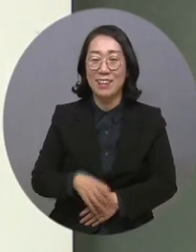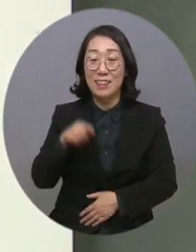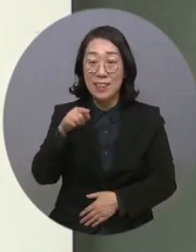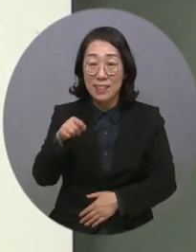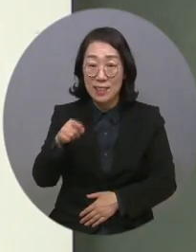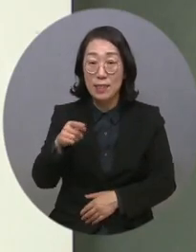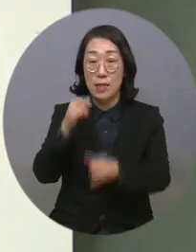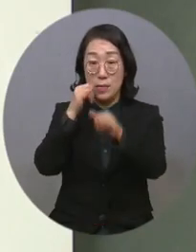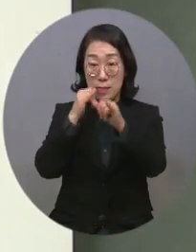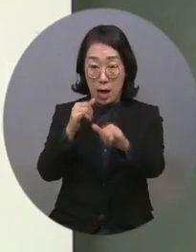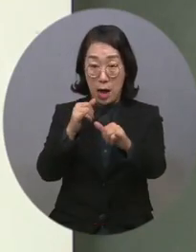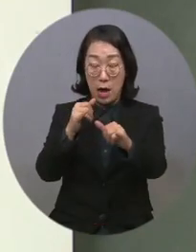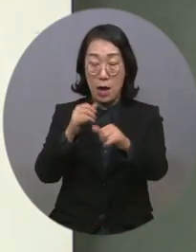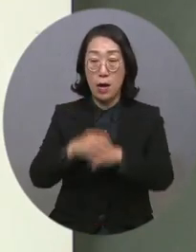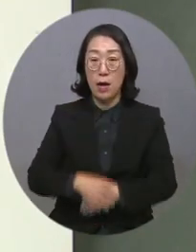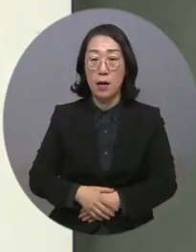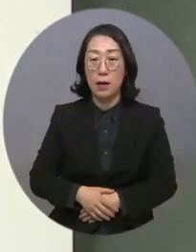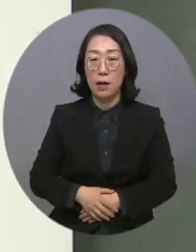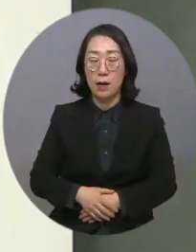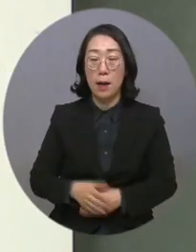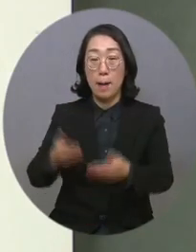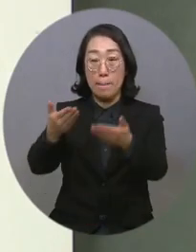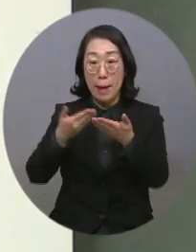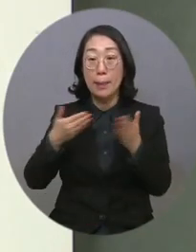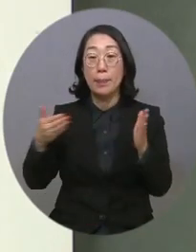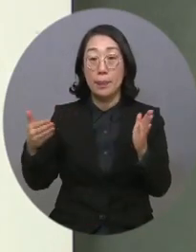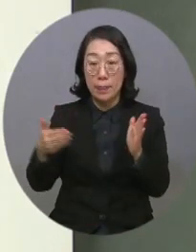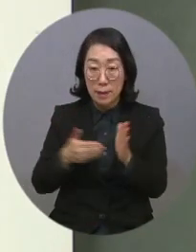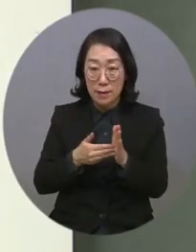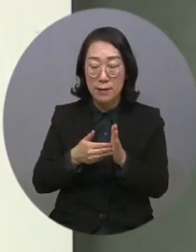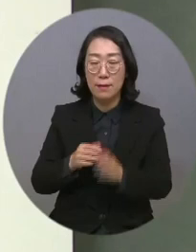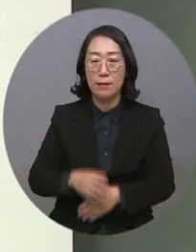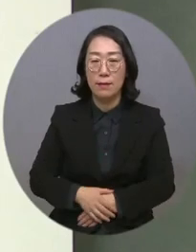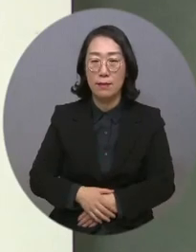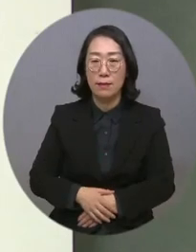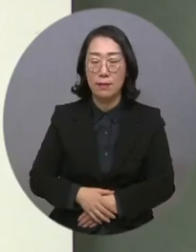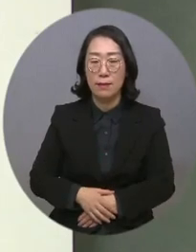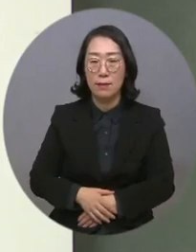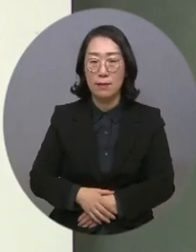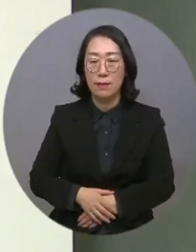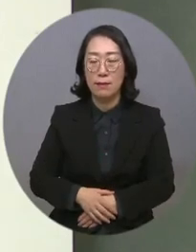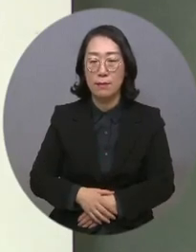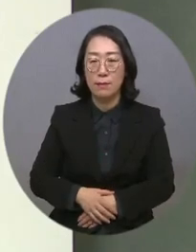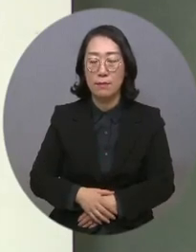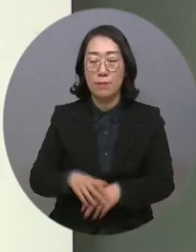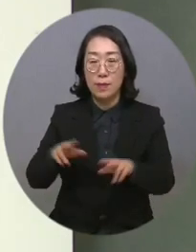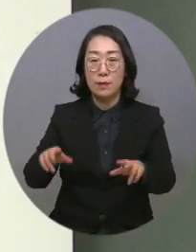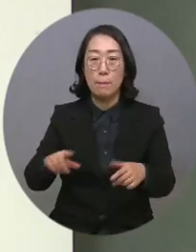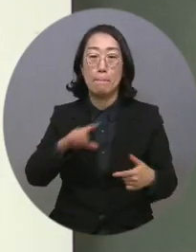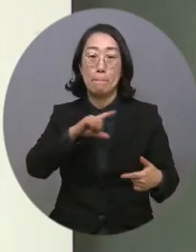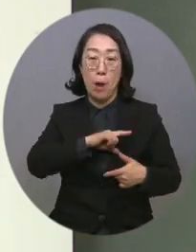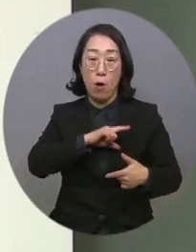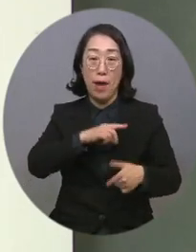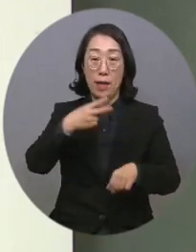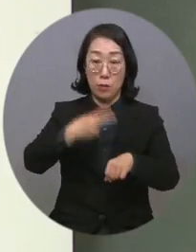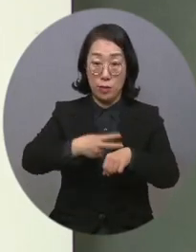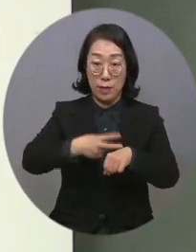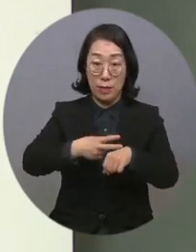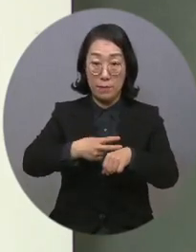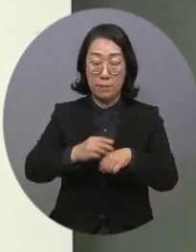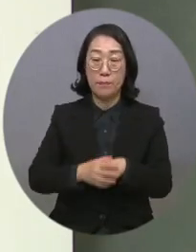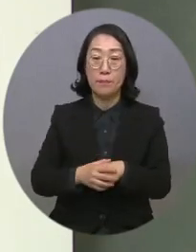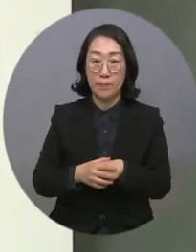타이너라는 번역상을 수상하신 외국어 대학 현재는 명예 교수이지만